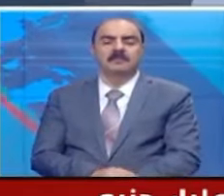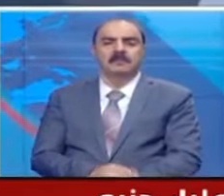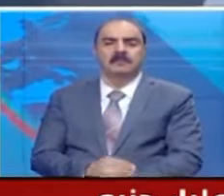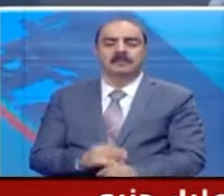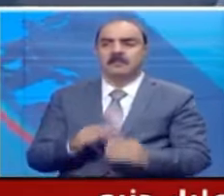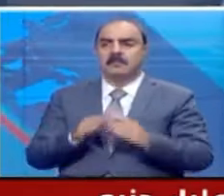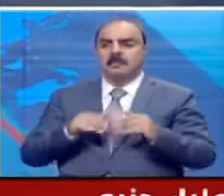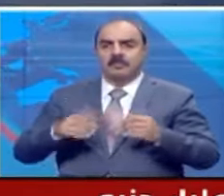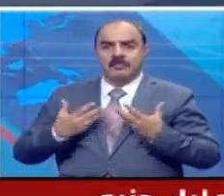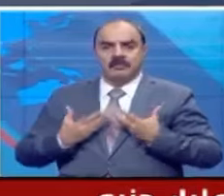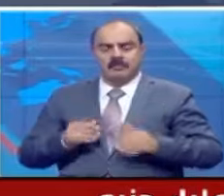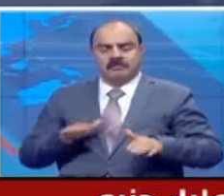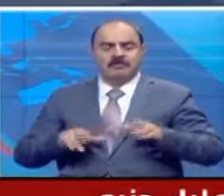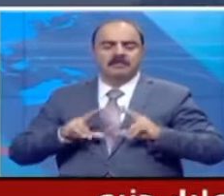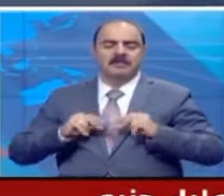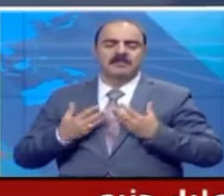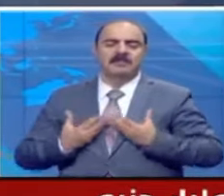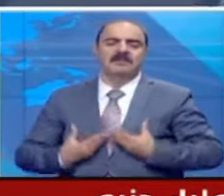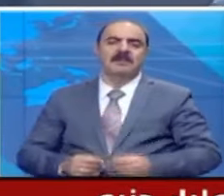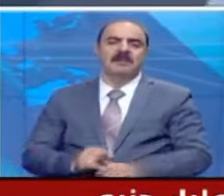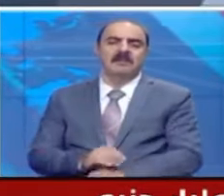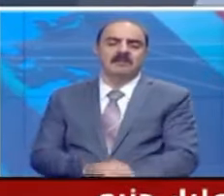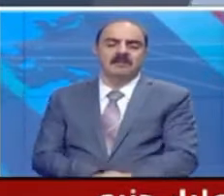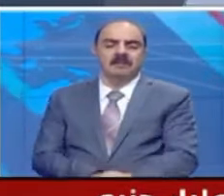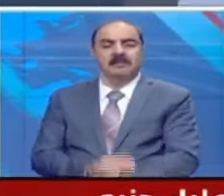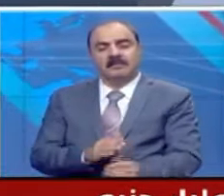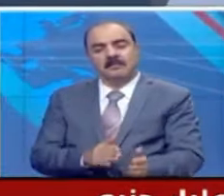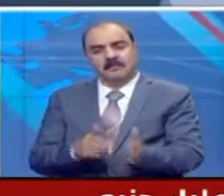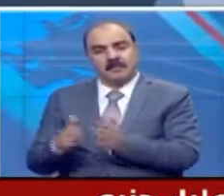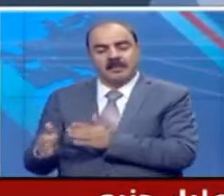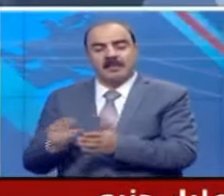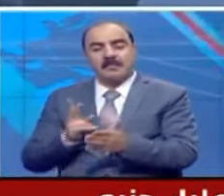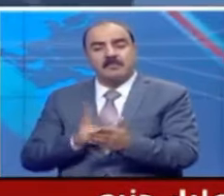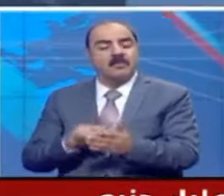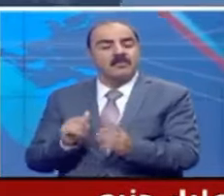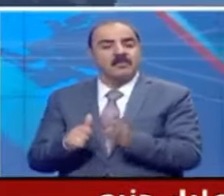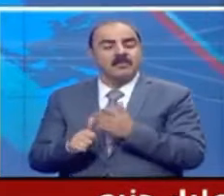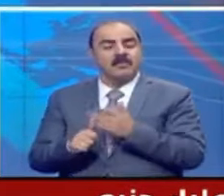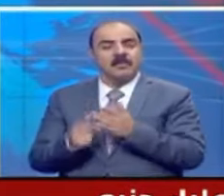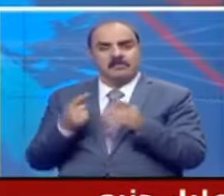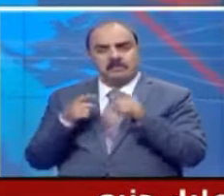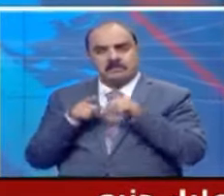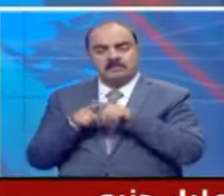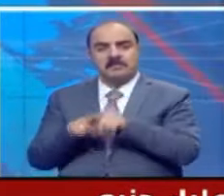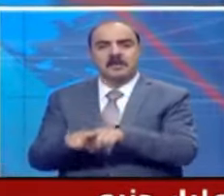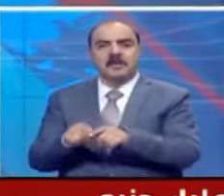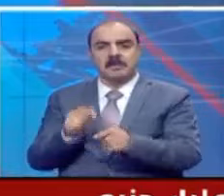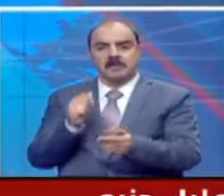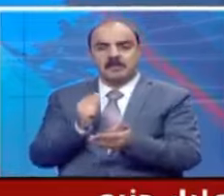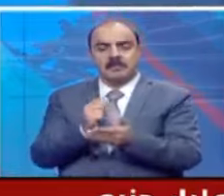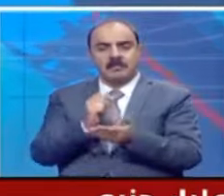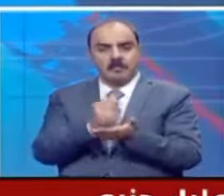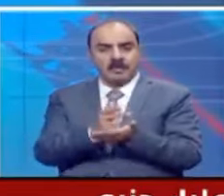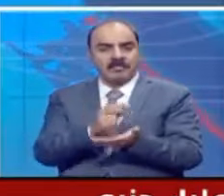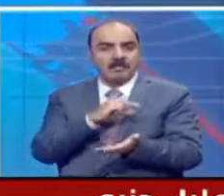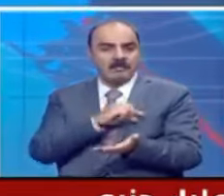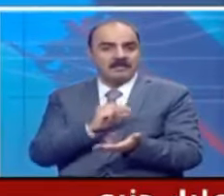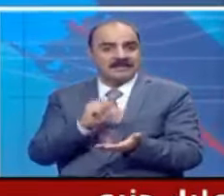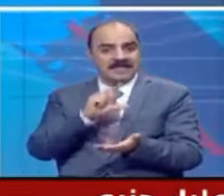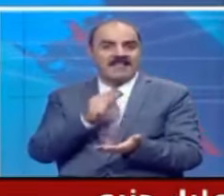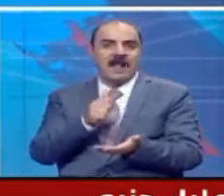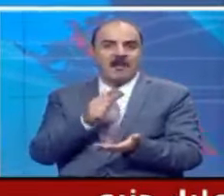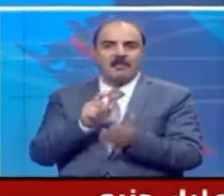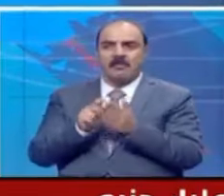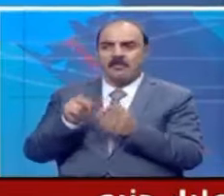المصري وتحقيق العدالة الاجتماعية. الجانب الآخر في هذا الأمر هو جانب موازي لزيادة الدخول والمرتبات، وهو